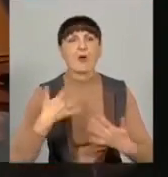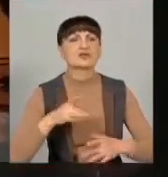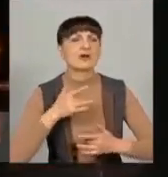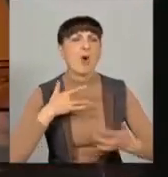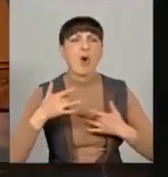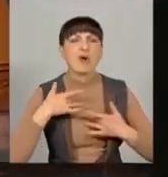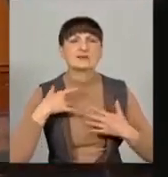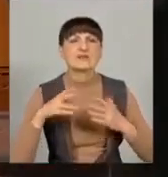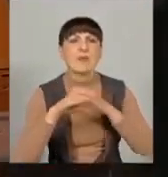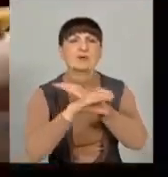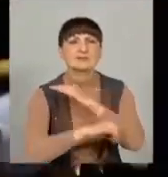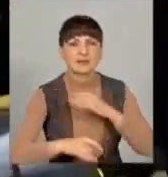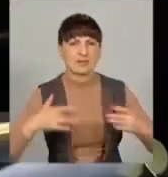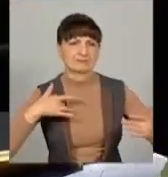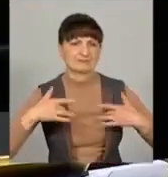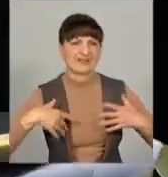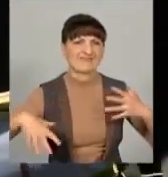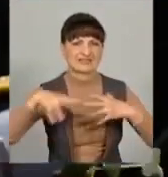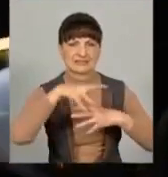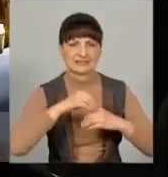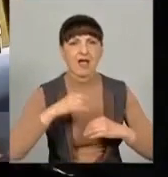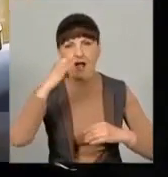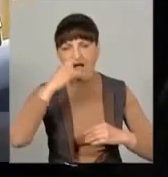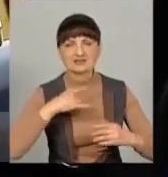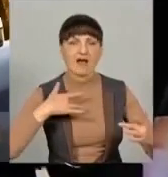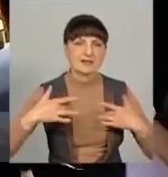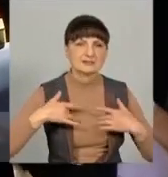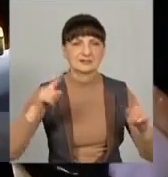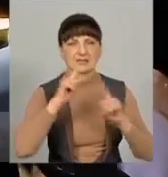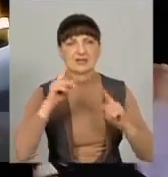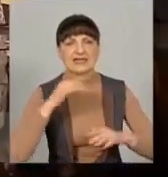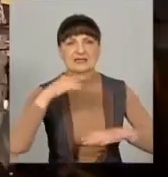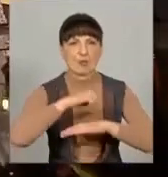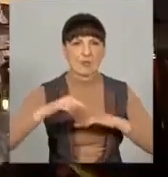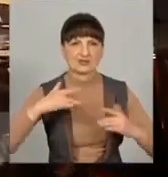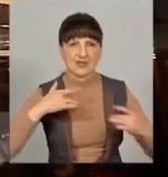кульминацией этого события стал гала-концерт от звезд отечественной и зарубежной эстрады.